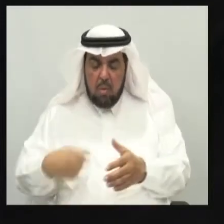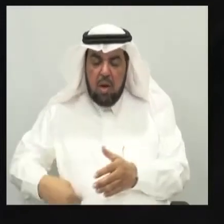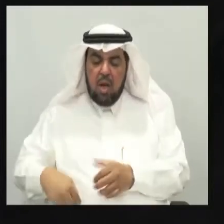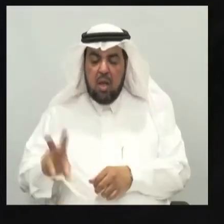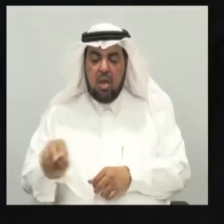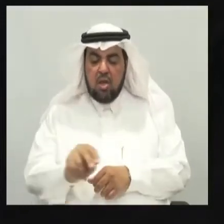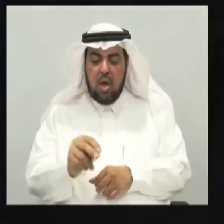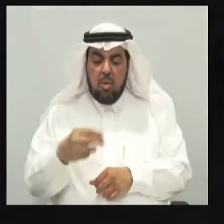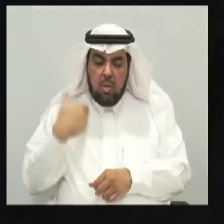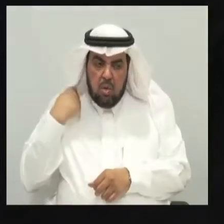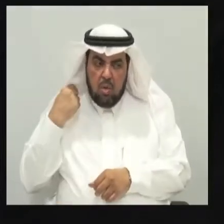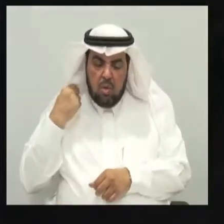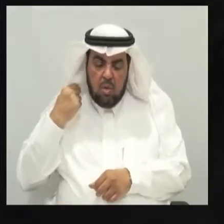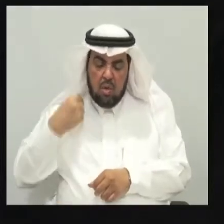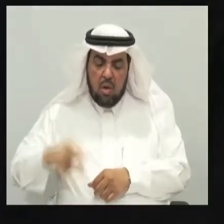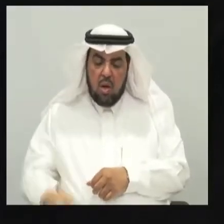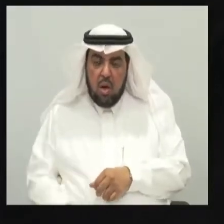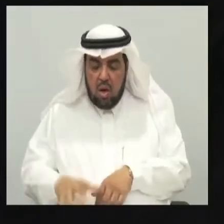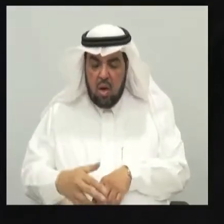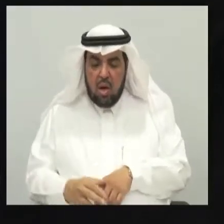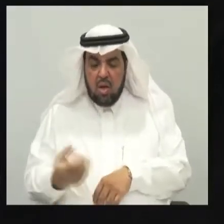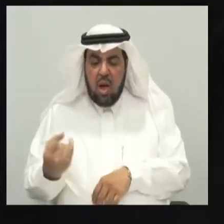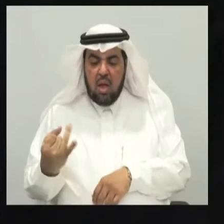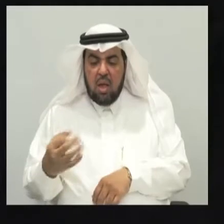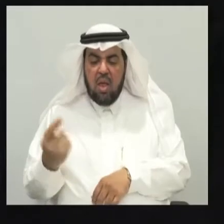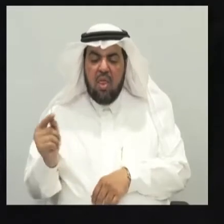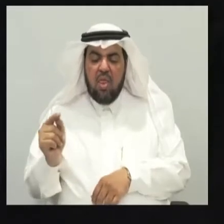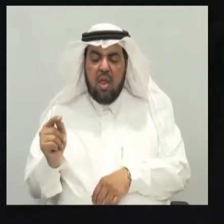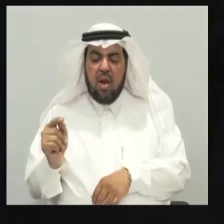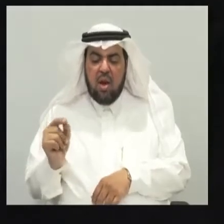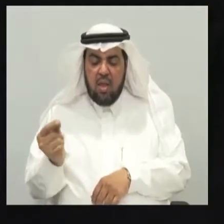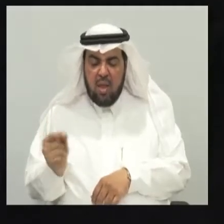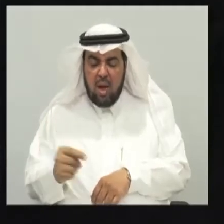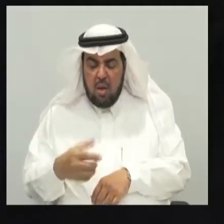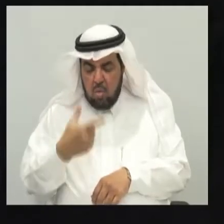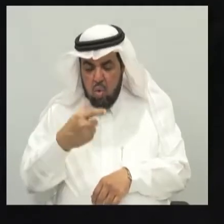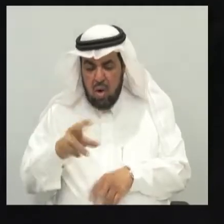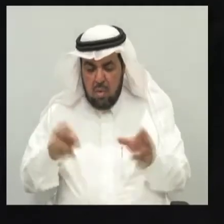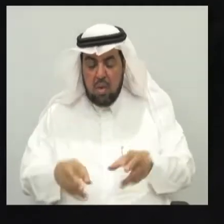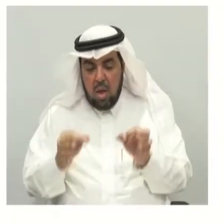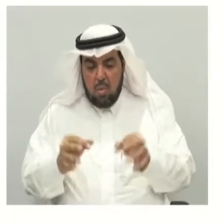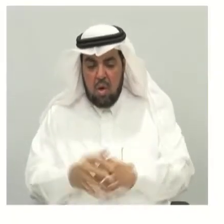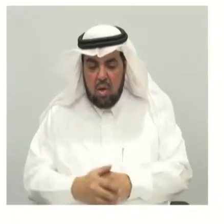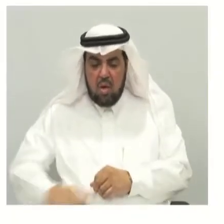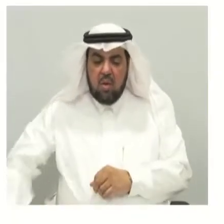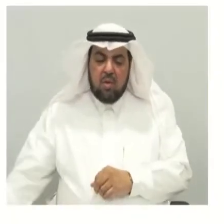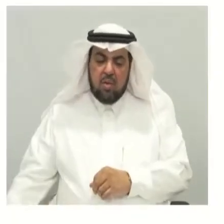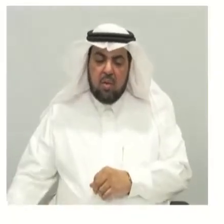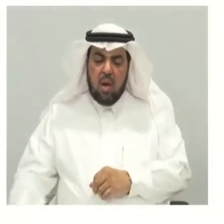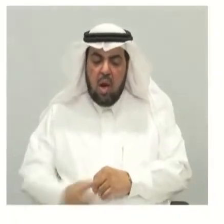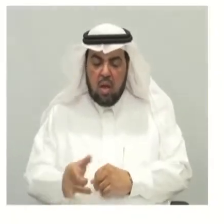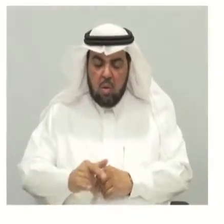ترتيب على حسب الدوري، على حسب ماذا؟ العدد الذري بصورة ماذا؟ نمطية معينة. إذا قد لا